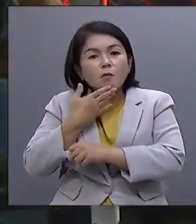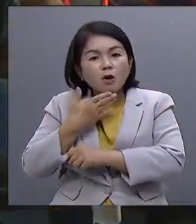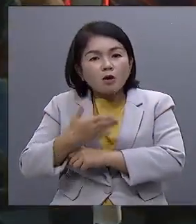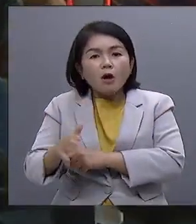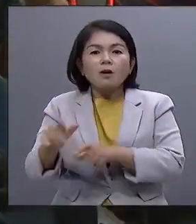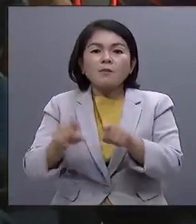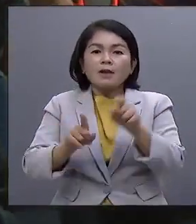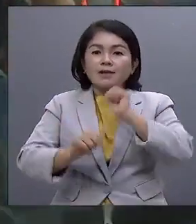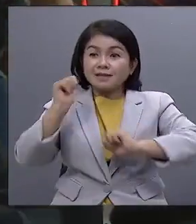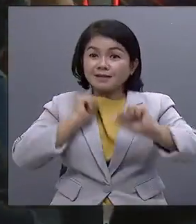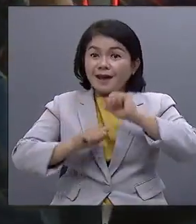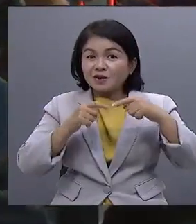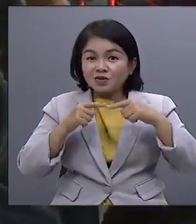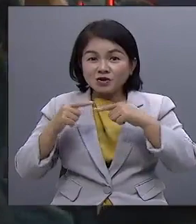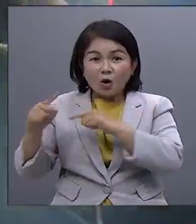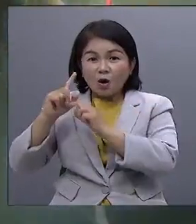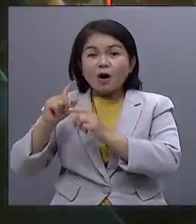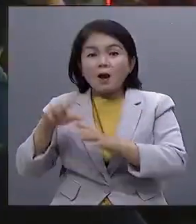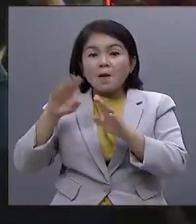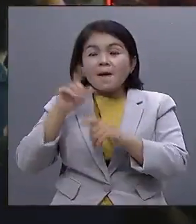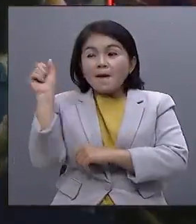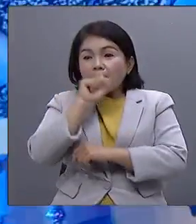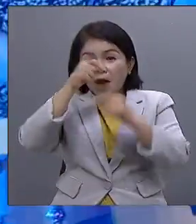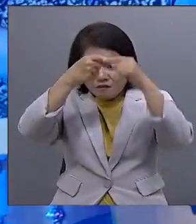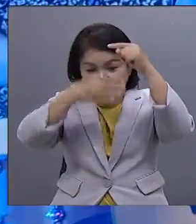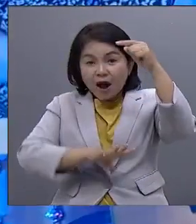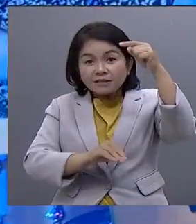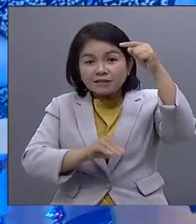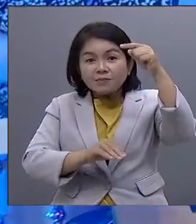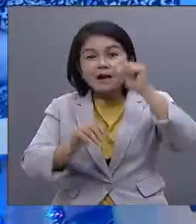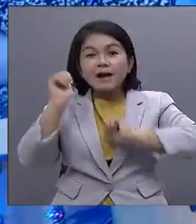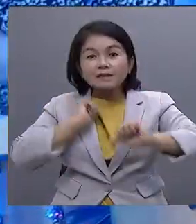ใหญ่ที่ตั้งใจเล่นกันถึง40เพลงค่ะ